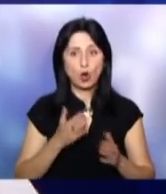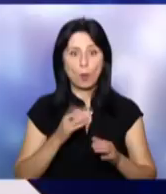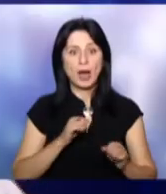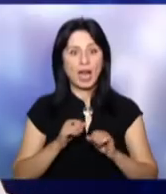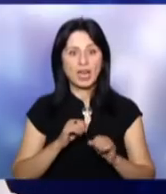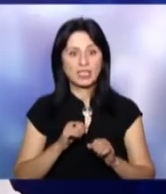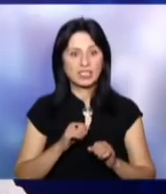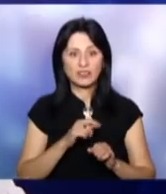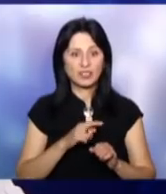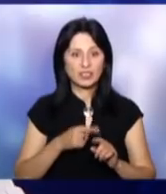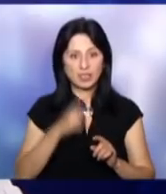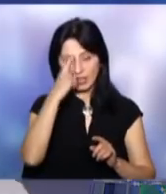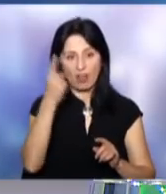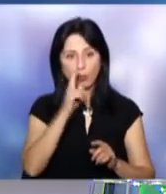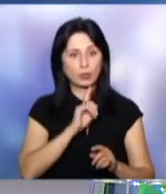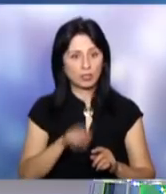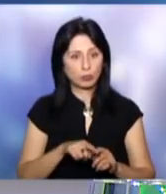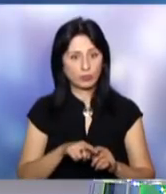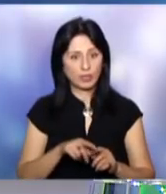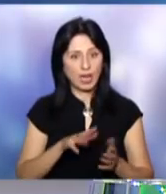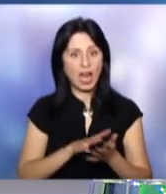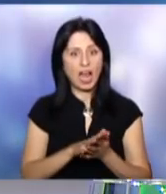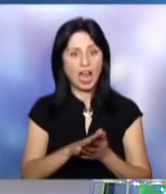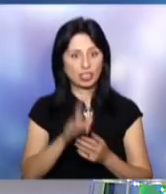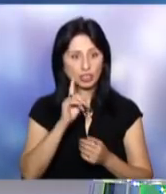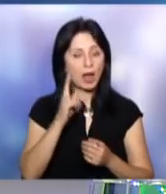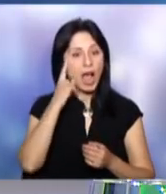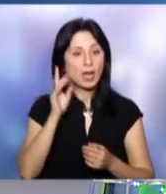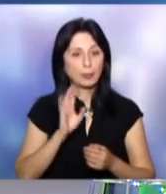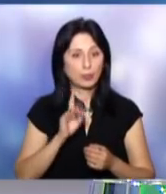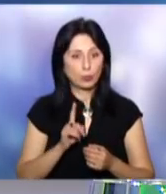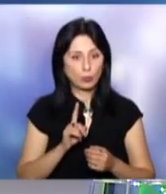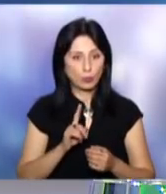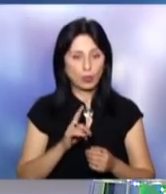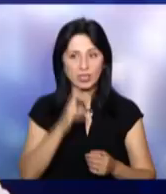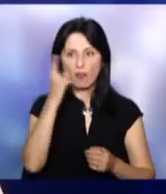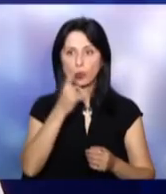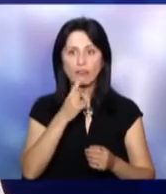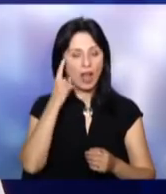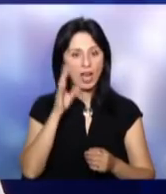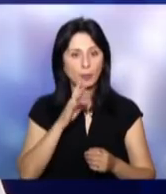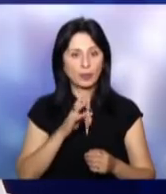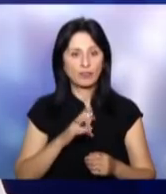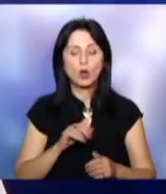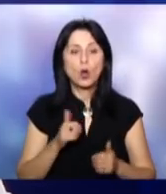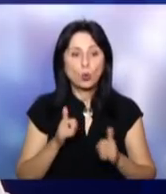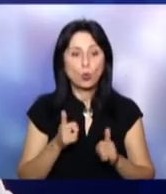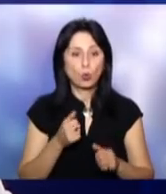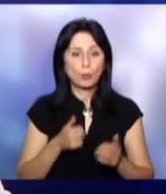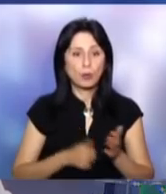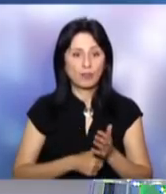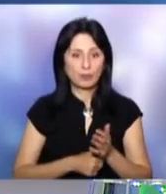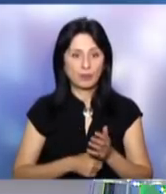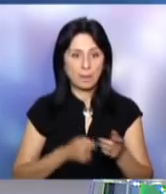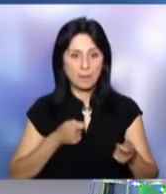გაიქცე, მაშინ კი აღარ დაგეხვევა ეს თავბრუე, იმიტომ რომ გაიხარჯება რაღაცნაირად, ხო? აი ასეთ დროს როგორ ჩავთოთ ამას?